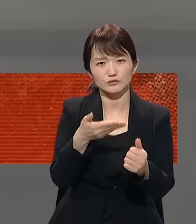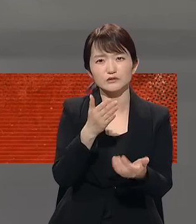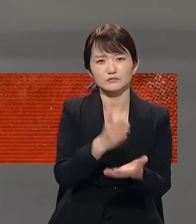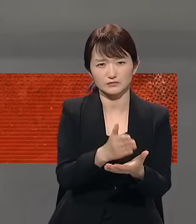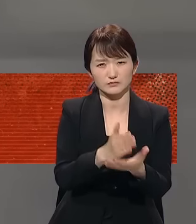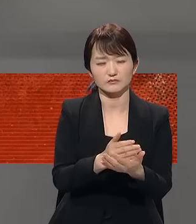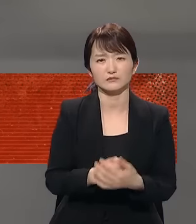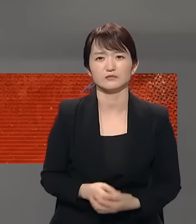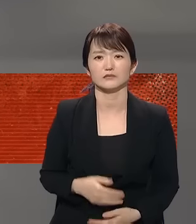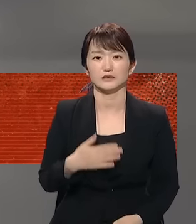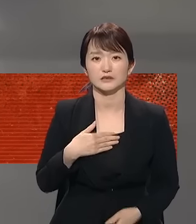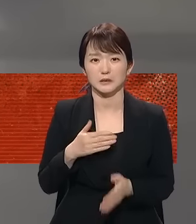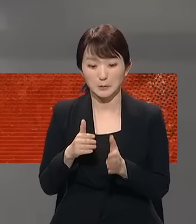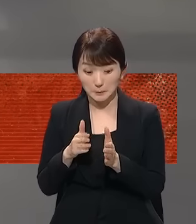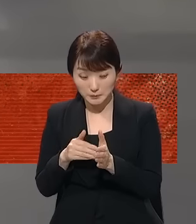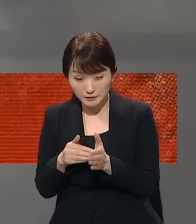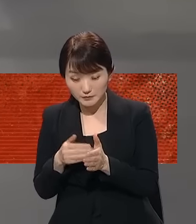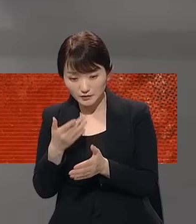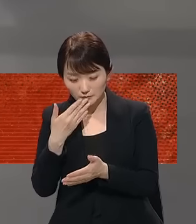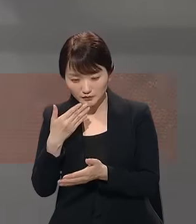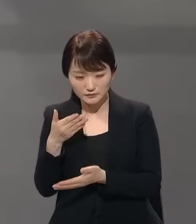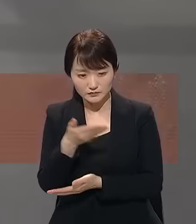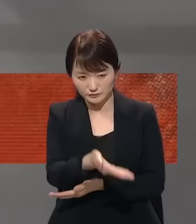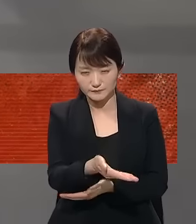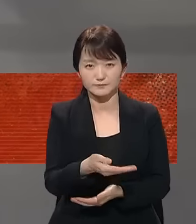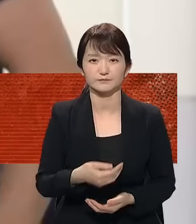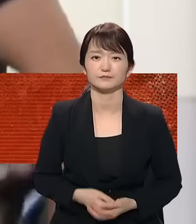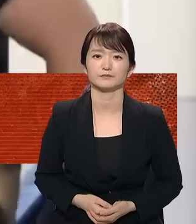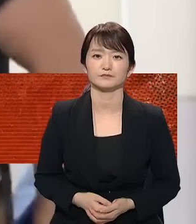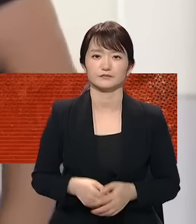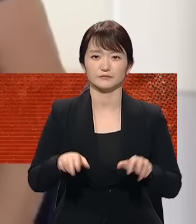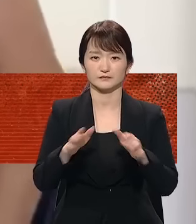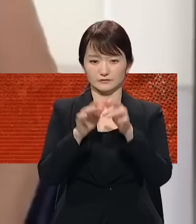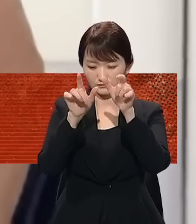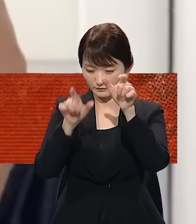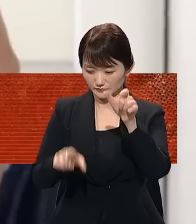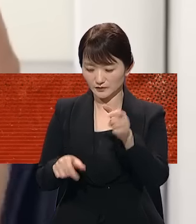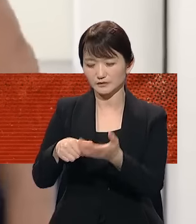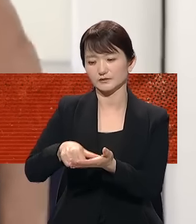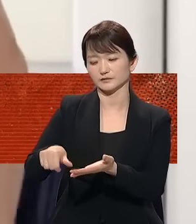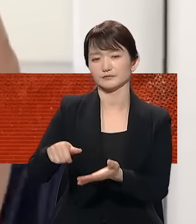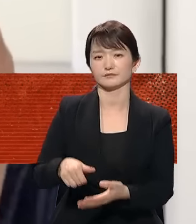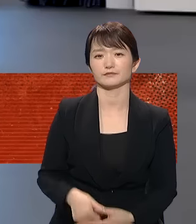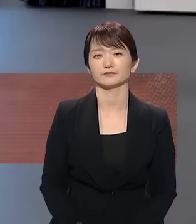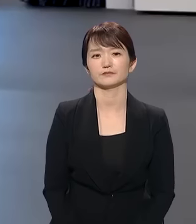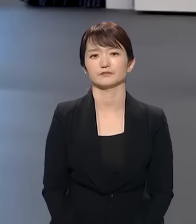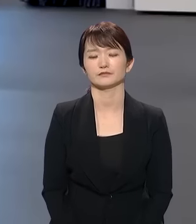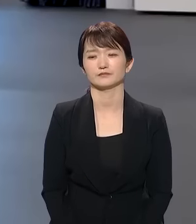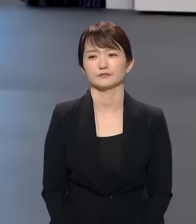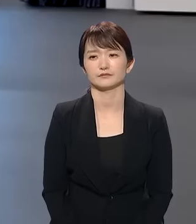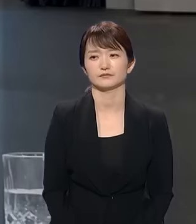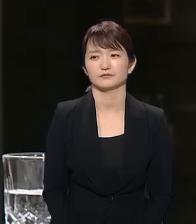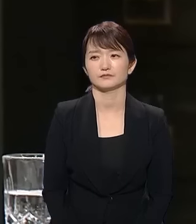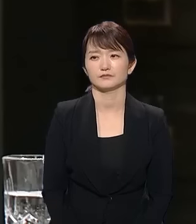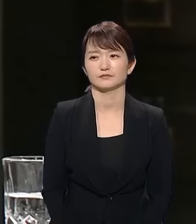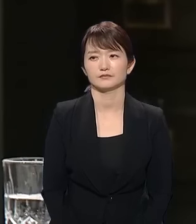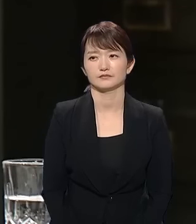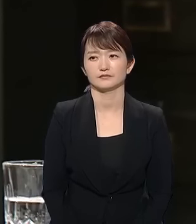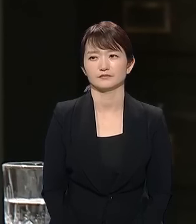물론 제가 몰래 사료를 줬다라고 주장했습니다. 해당 댓글은 현재 삭제된 상태입니다. 자, 지금 댓글에서 저희